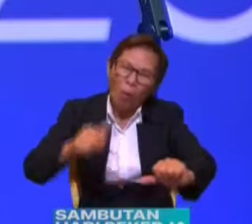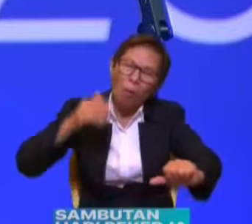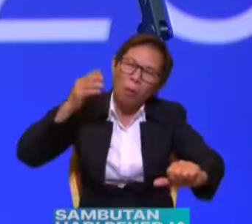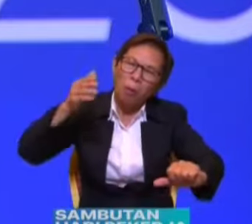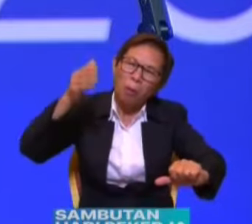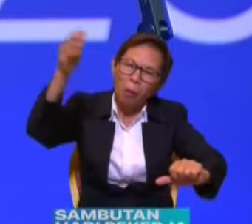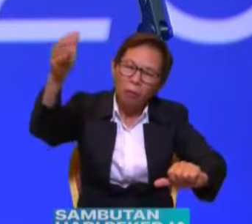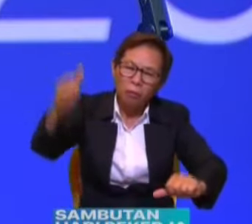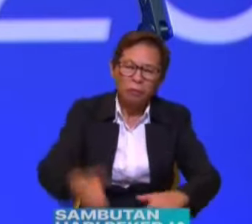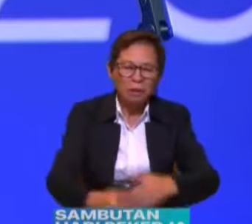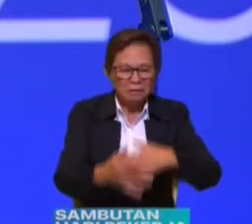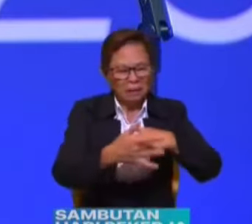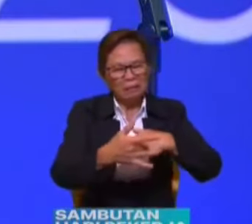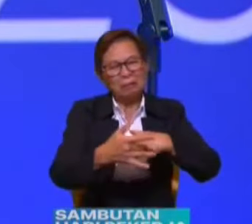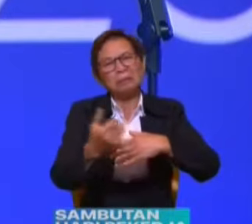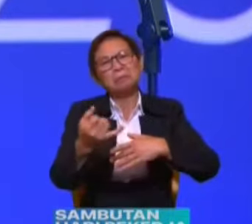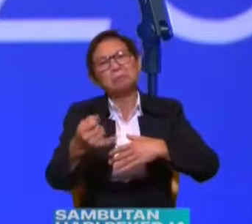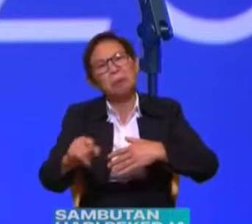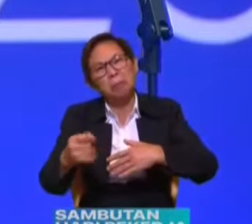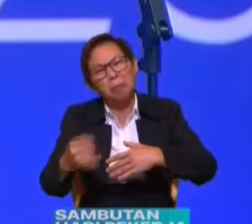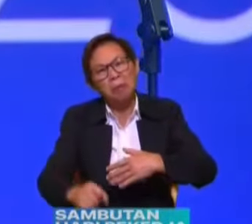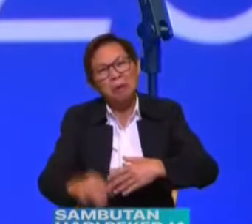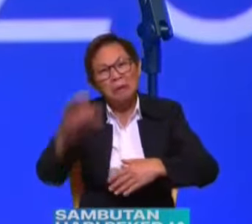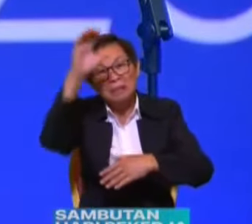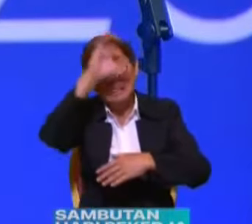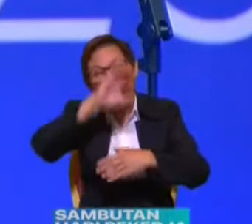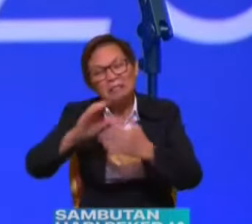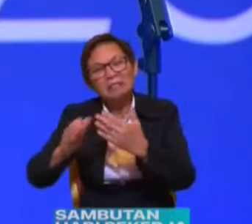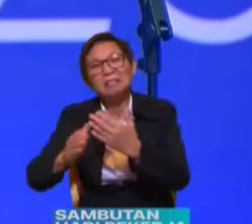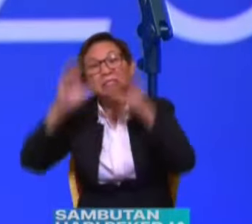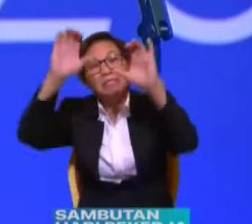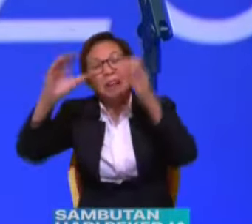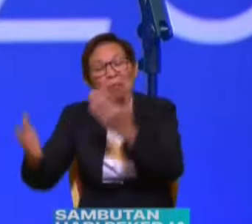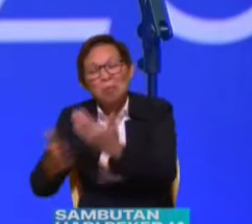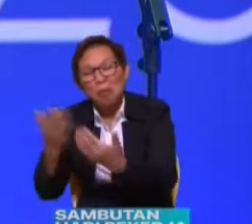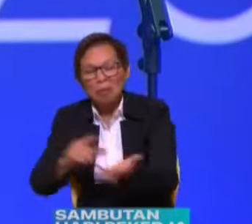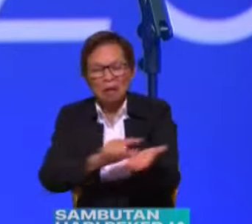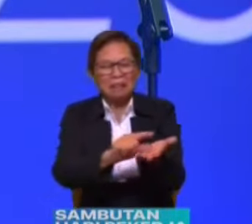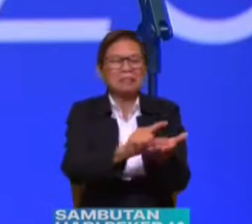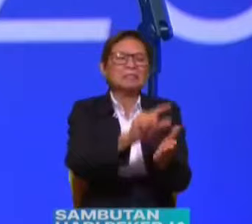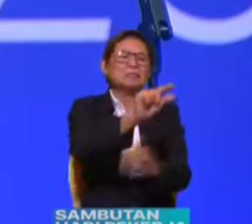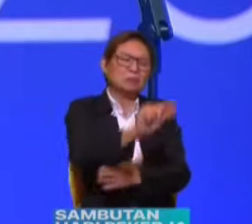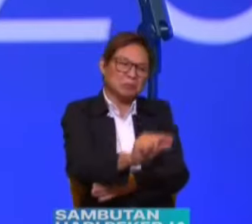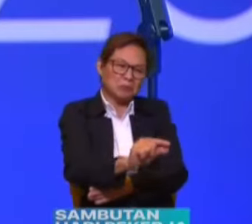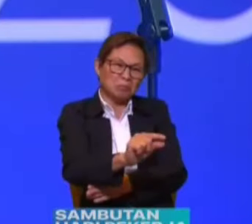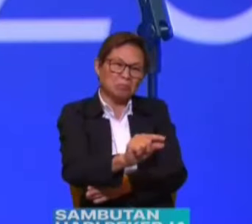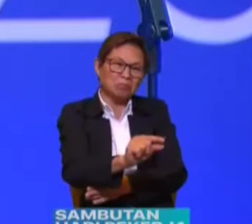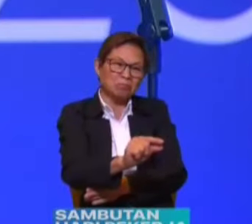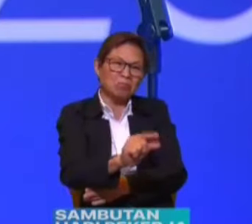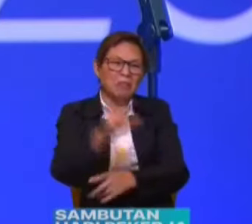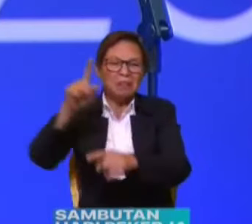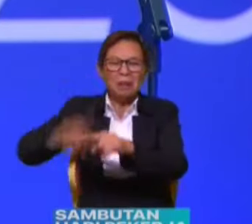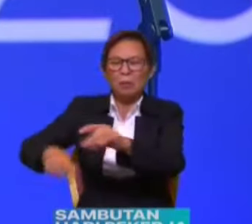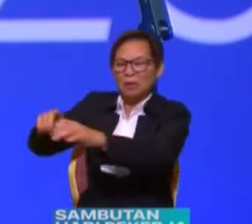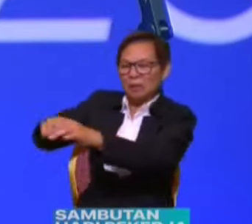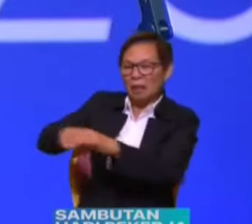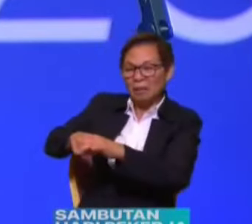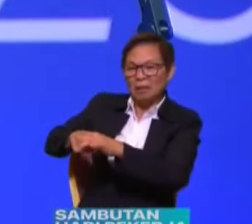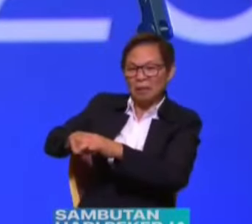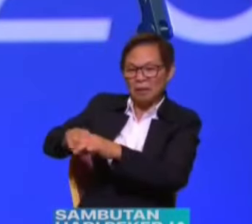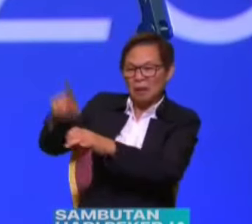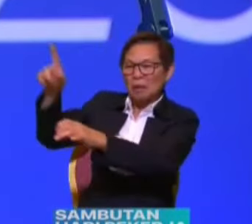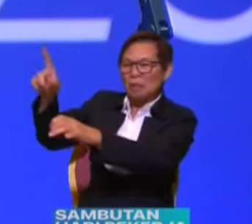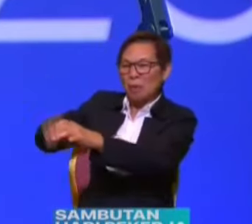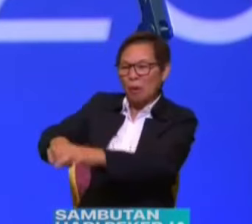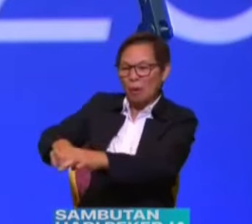Teknologi tidak meningkat, semua cari jalan yang mudah, gaji tetap rendah, tak dapat menarik perhatian dan